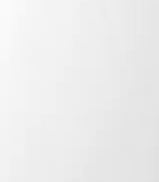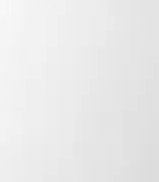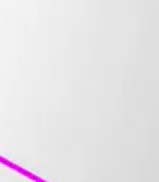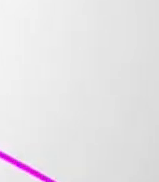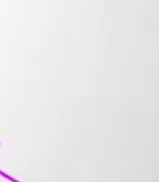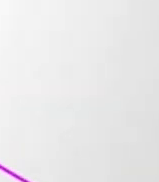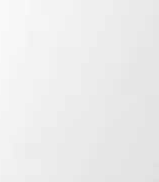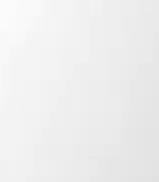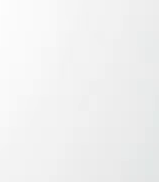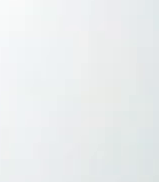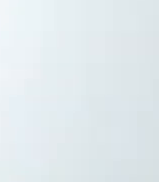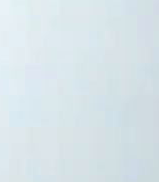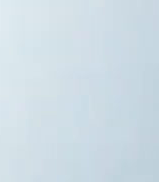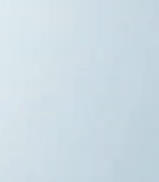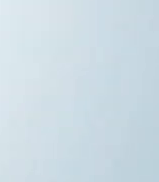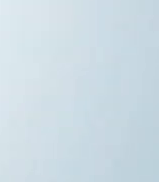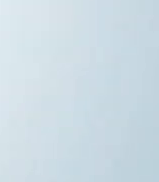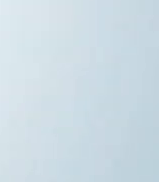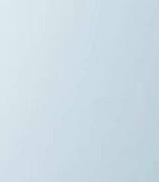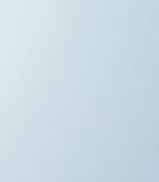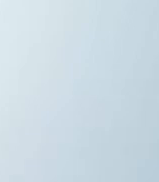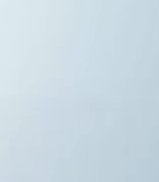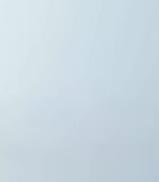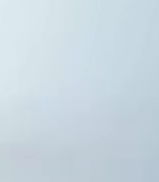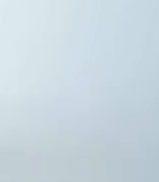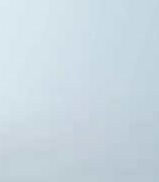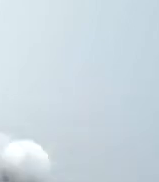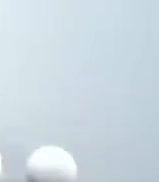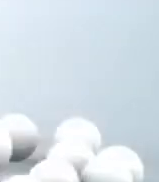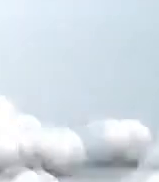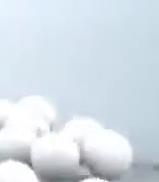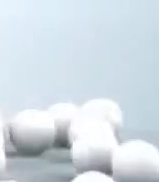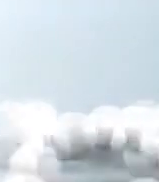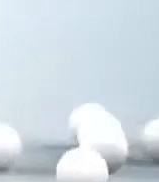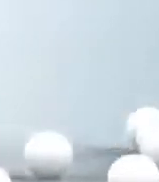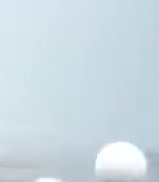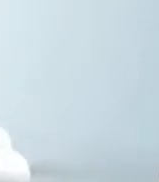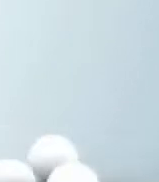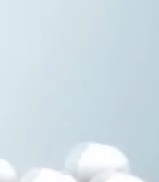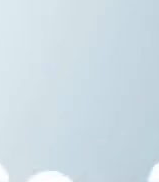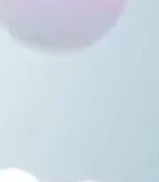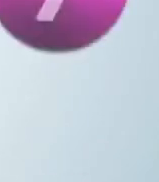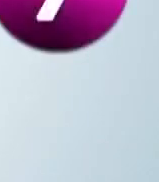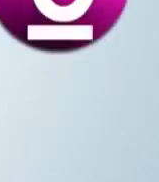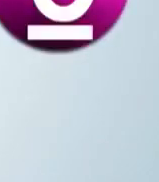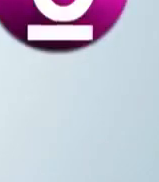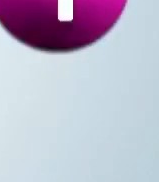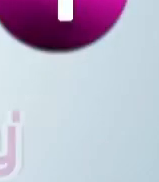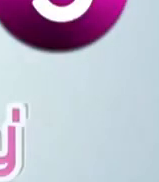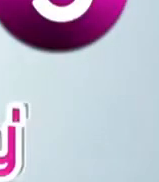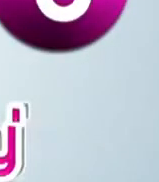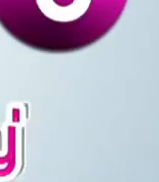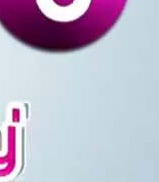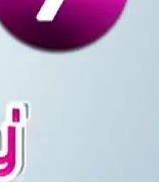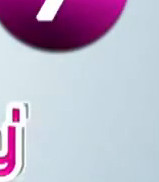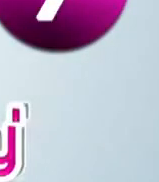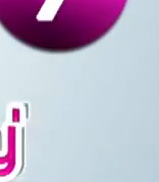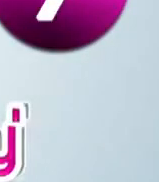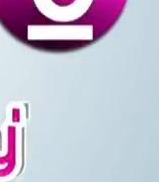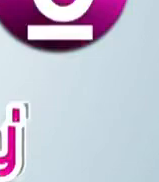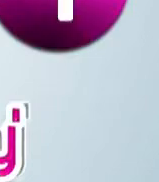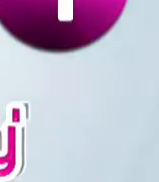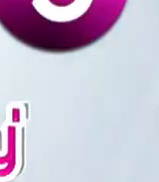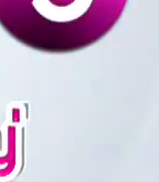ล็กทีละน้อยค่อยค่อยเป็นค่อยค่อยไปจาก1ถึง100ค่อย